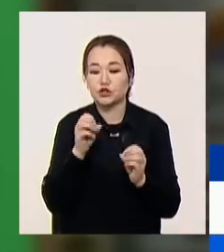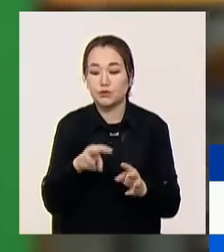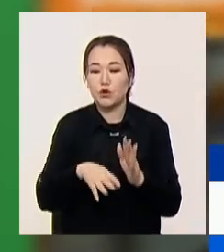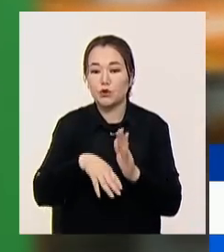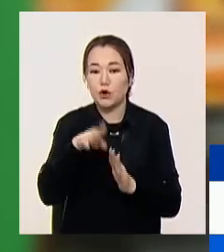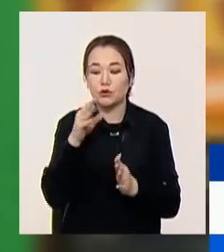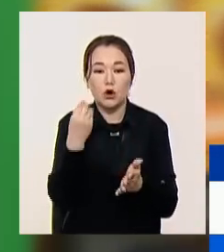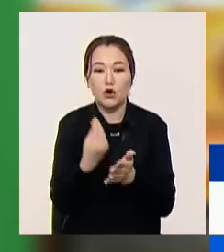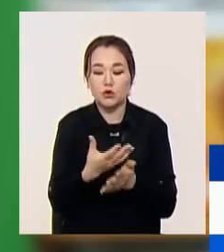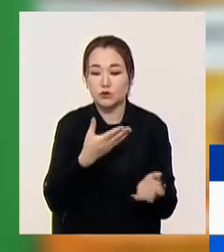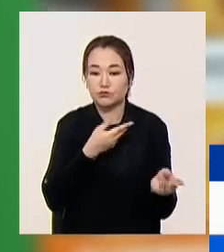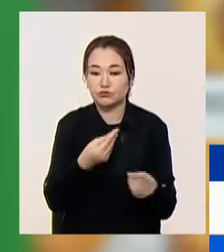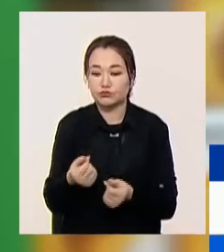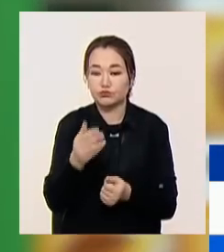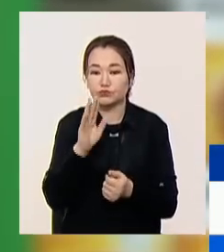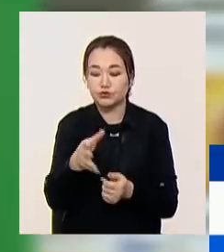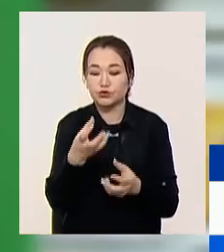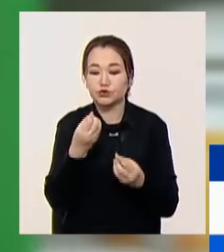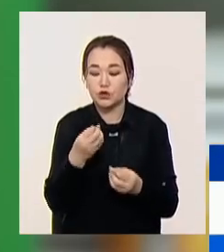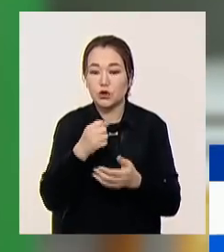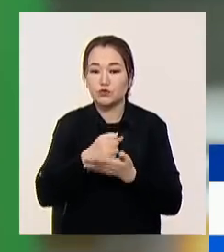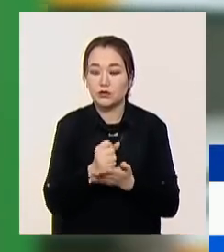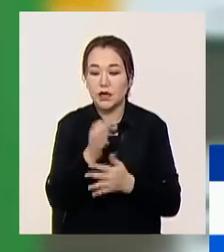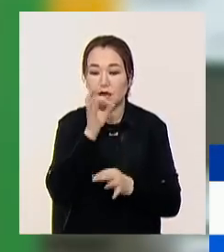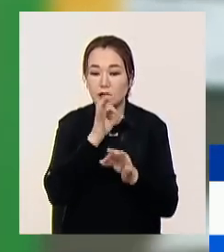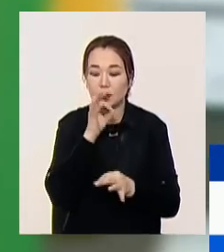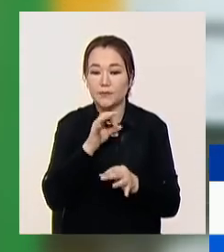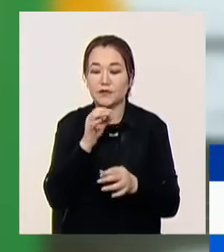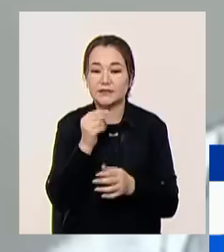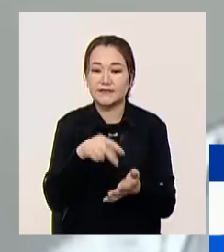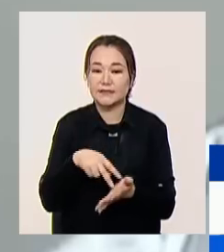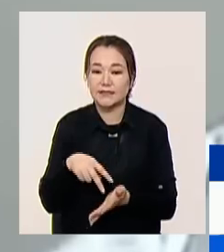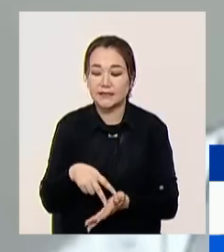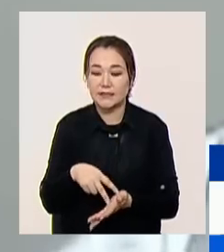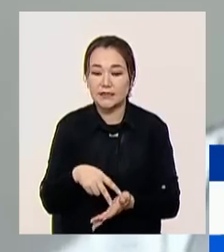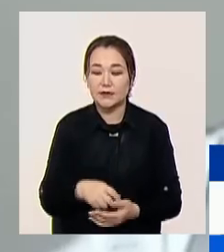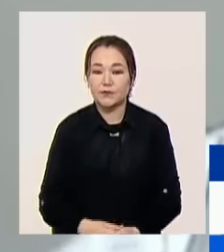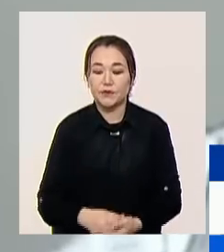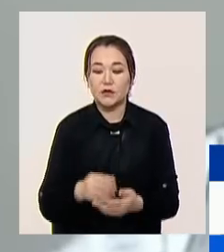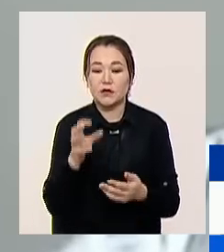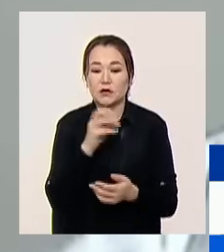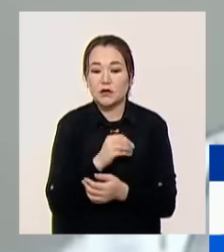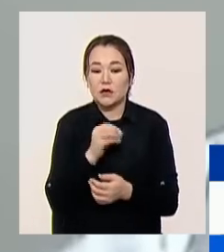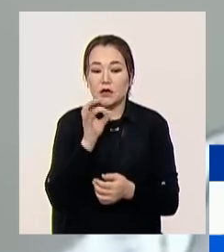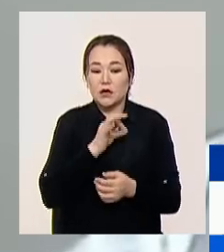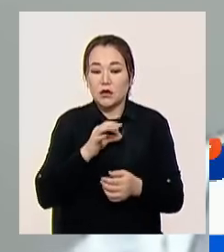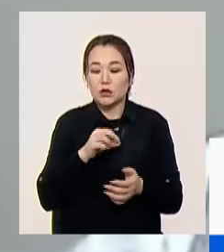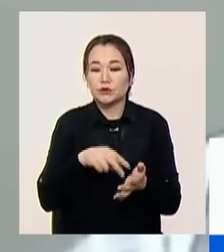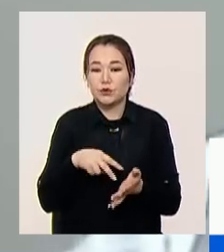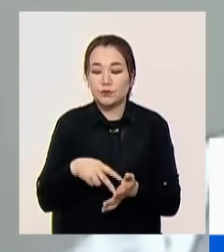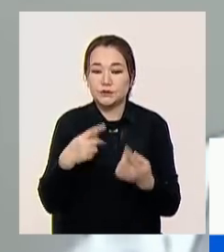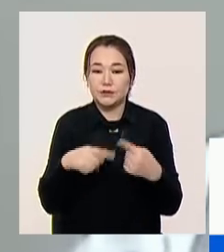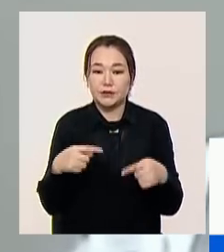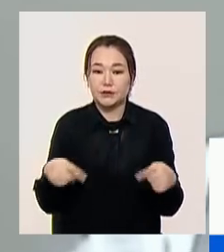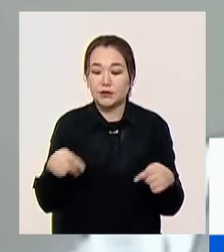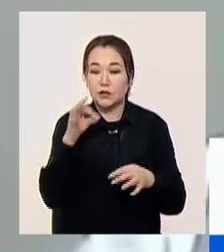данным экспертов, влияние оказывают и установленные на лекарства предельные цены. Заведомо стоимость некоторых